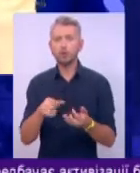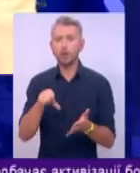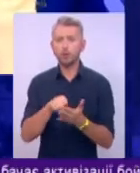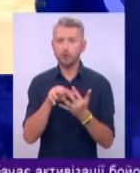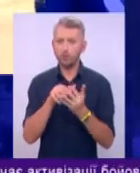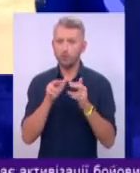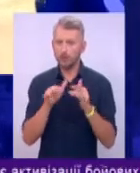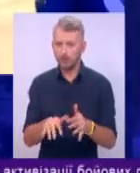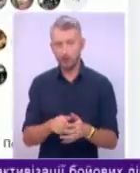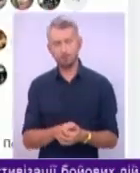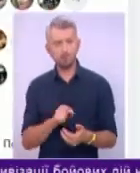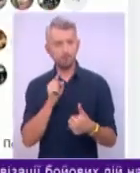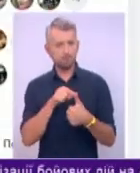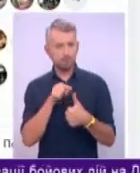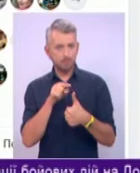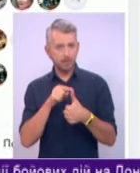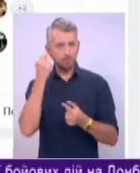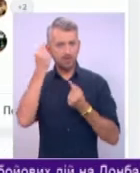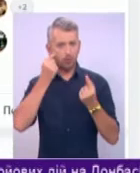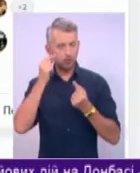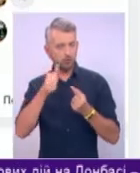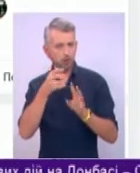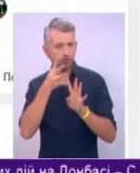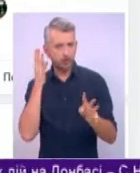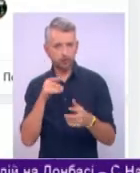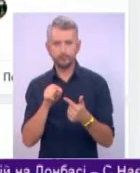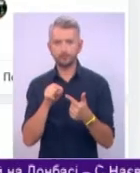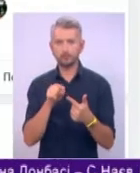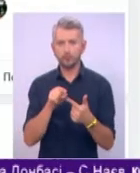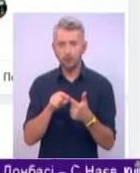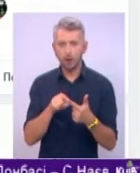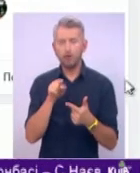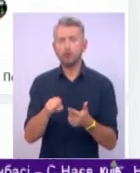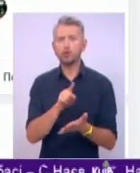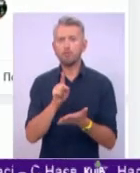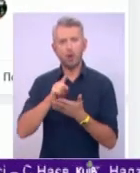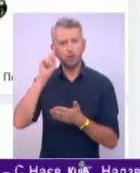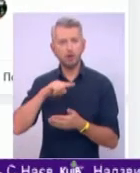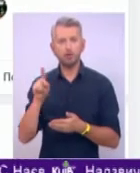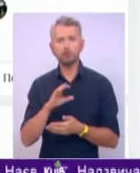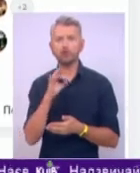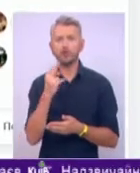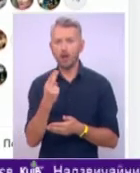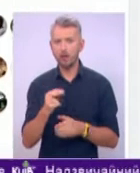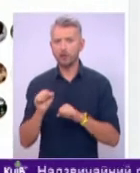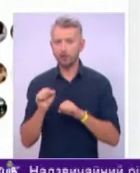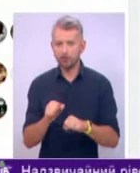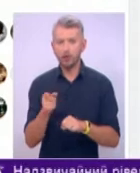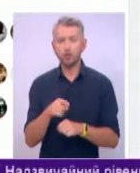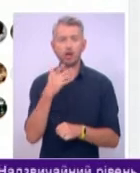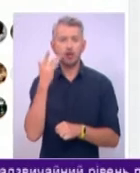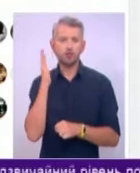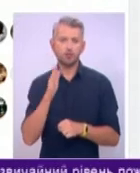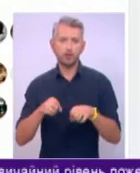бойових діях. Перший варіант – психологічну в першу чергу. Другий варіант – вони мають знати, що соціально захищені, тоді їм легше